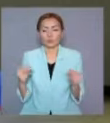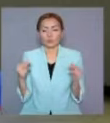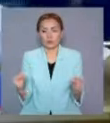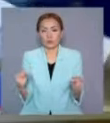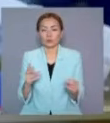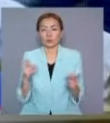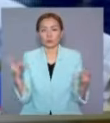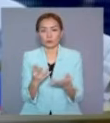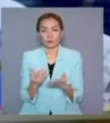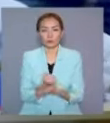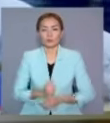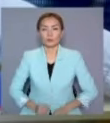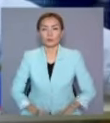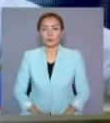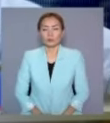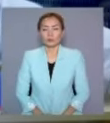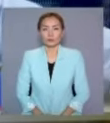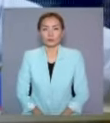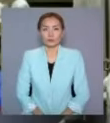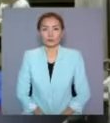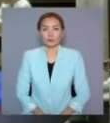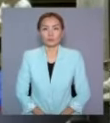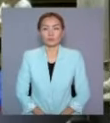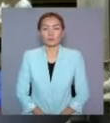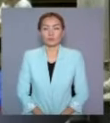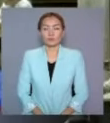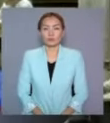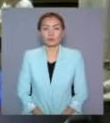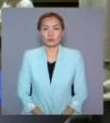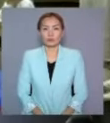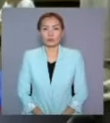қалыптастырып, мақсатқа адалдықтың жолымен жету. Нұрайым Махонова, Тілек Қабылғұмаров, жаңалық қызметі.